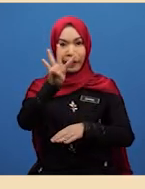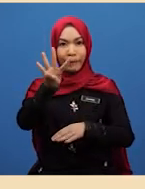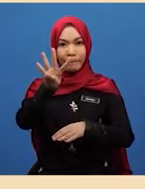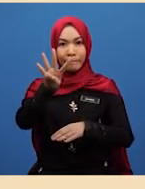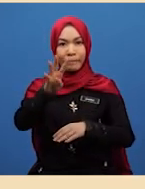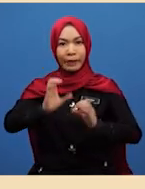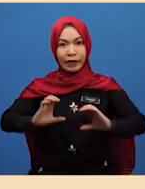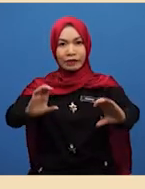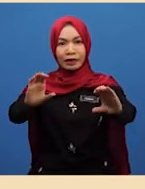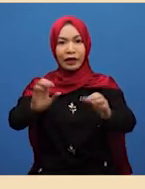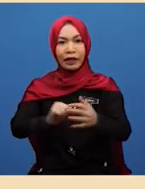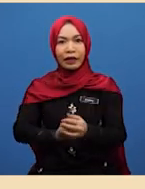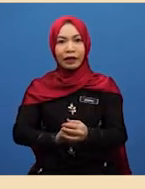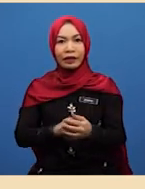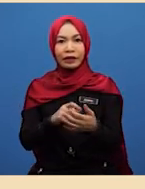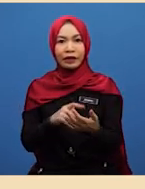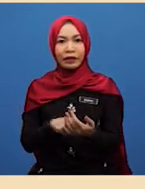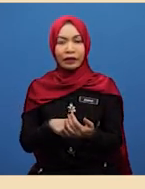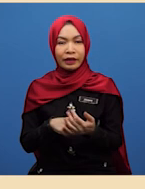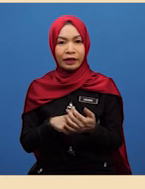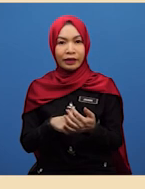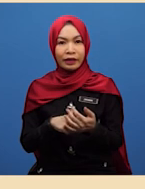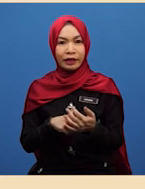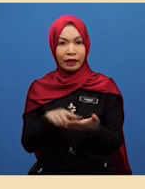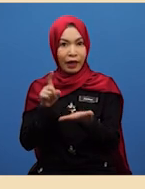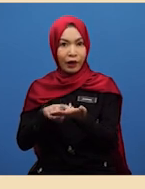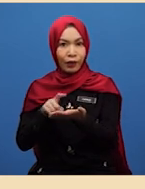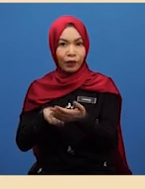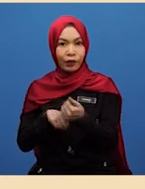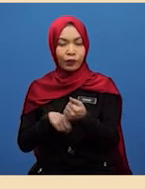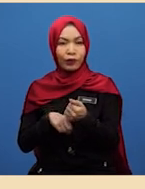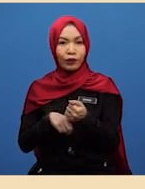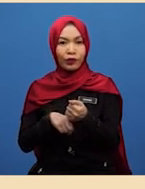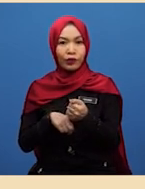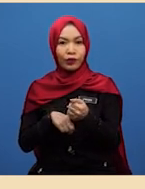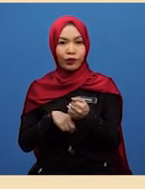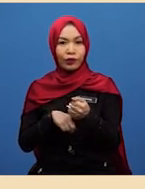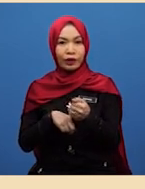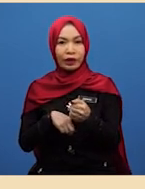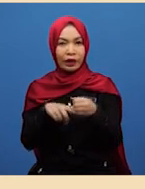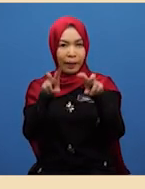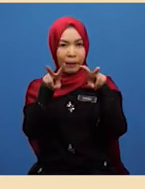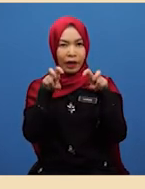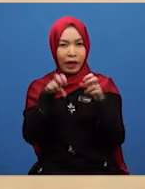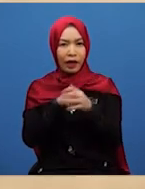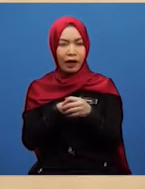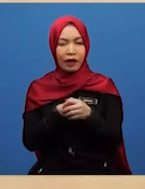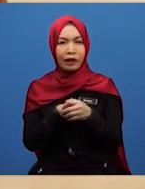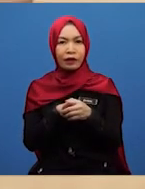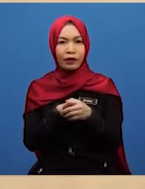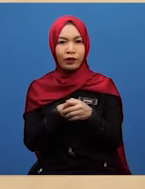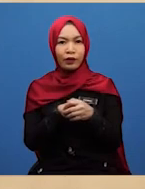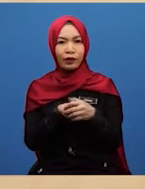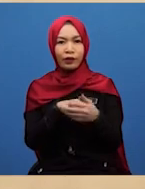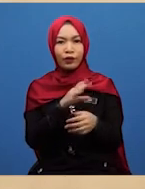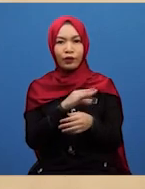strategi, iaitu rundingan, ugutan, perjanjian dan ketenteraan, dinasti Brooke berjaya